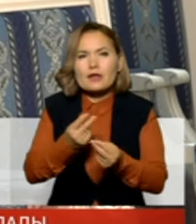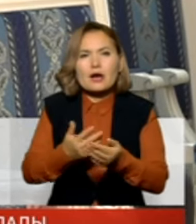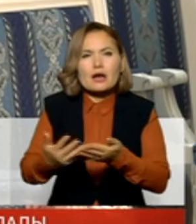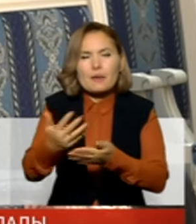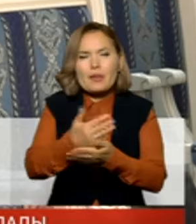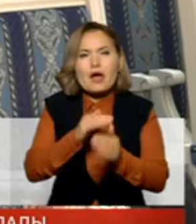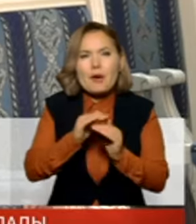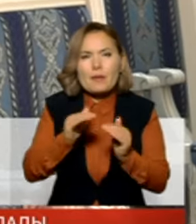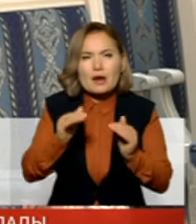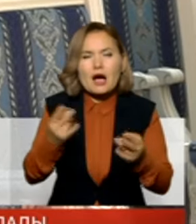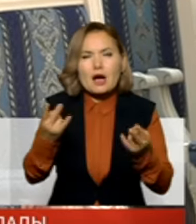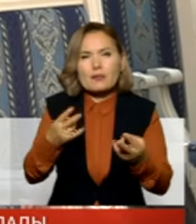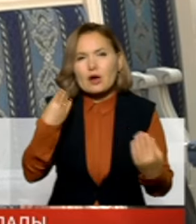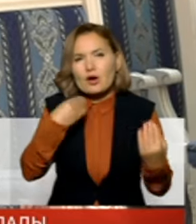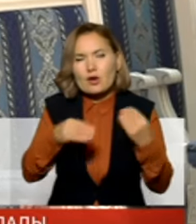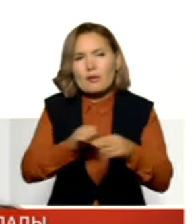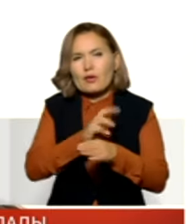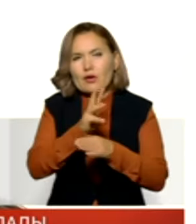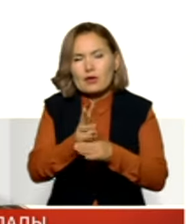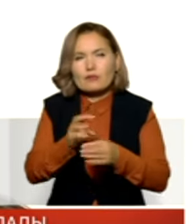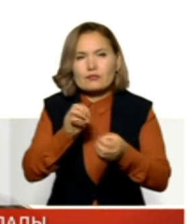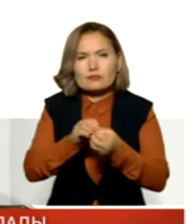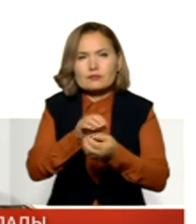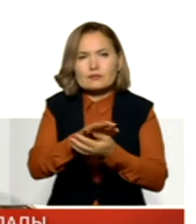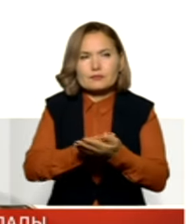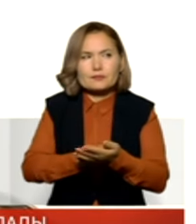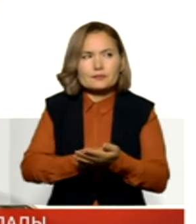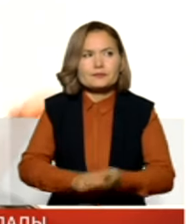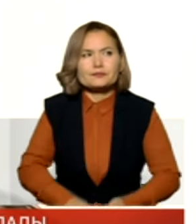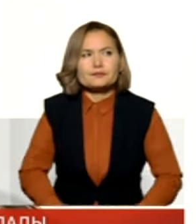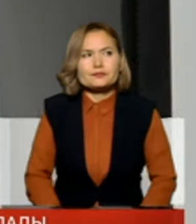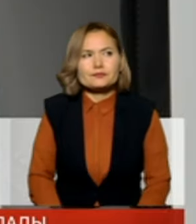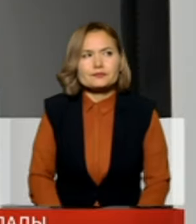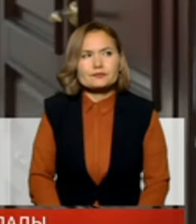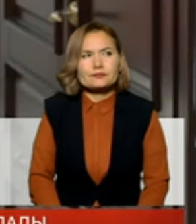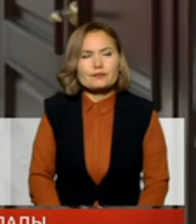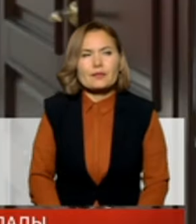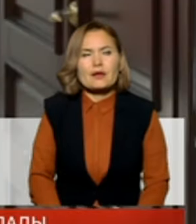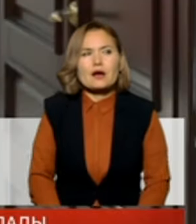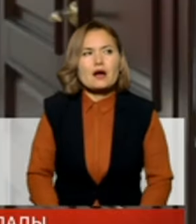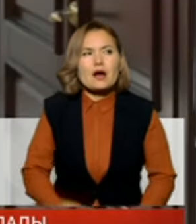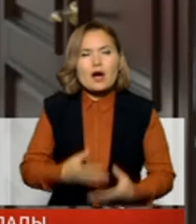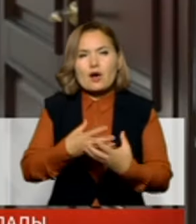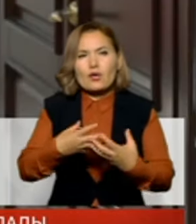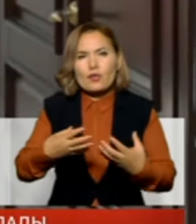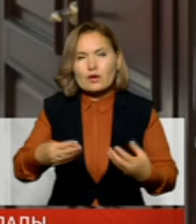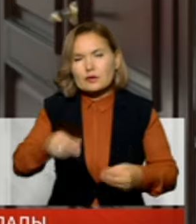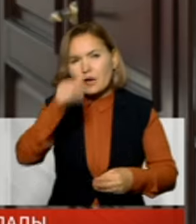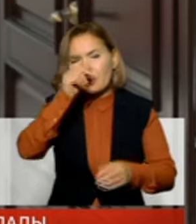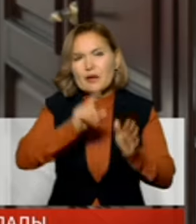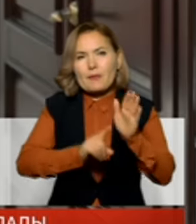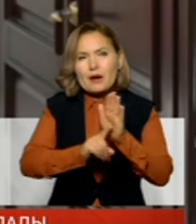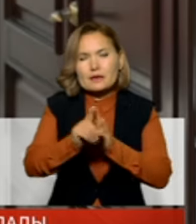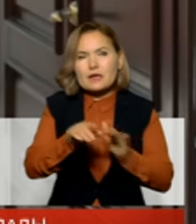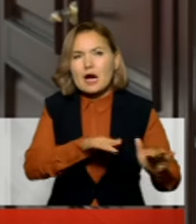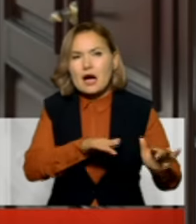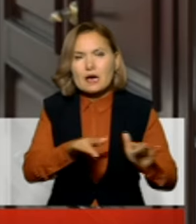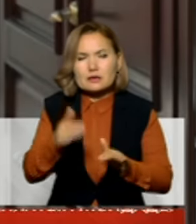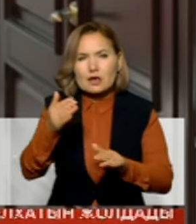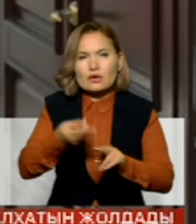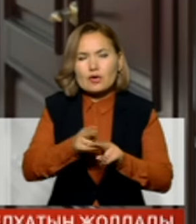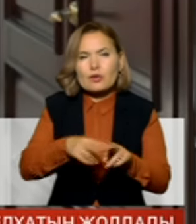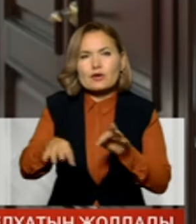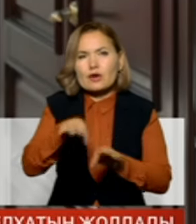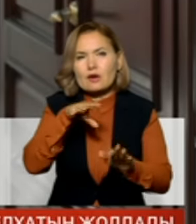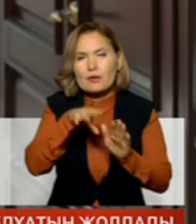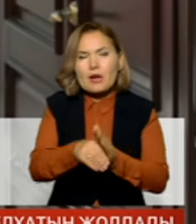қаражатты балалардың қажеттілігіне жұмсауды жөн көрген. Көктемнен бастап жүріп жатқан акция осы жобаның